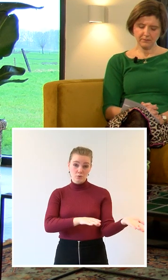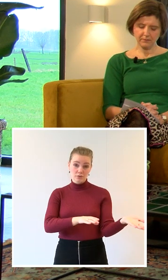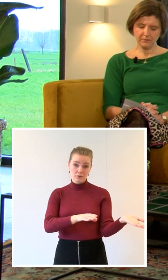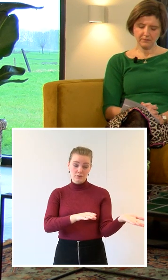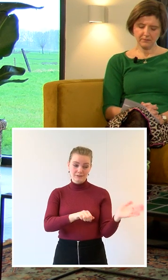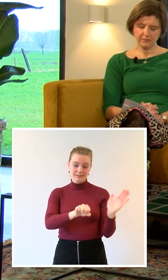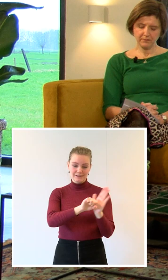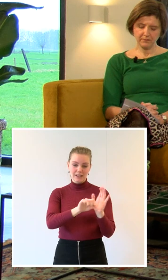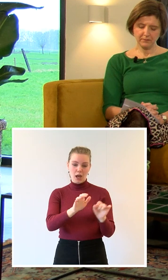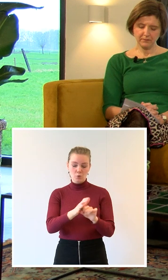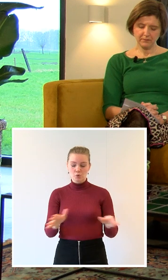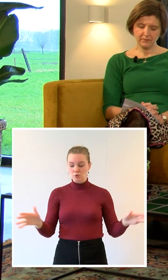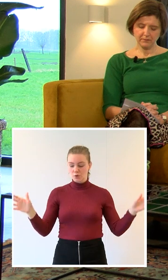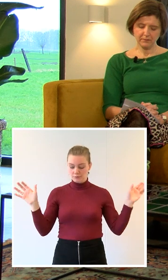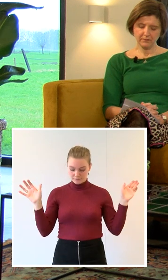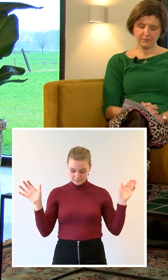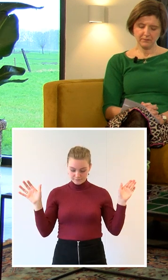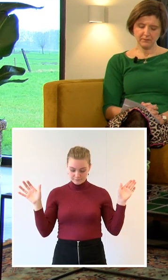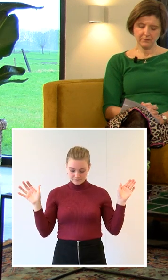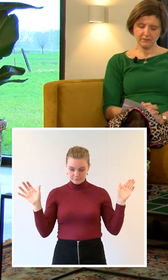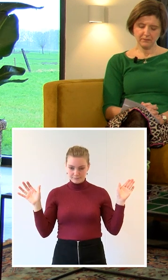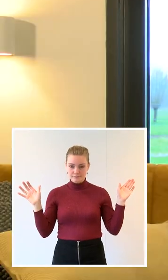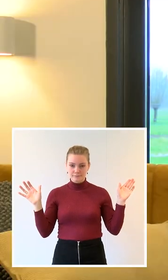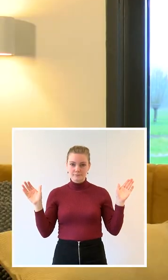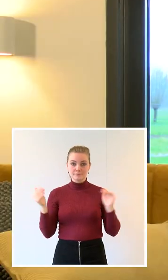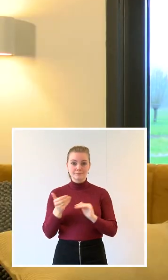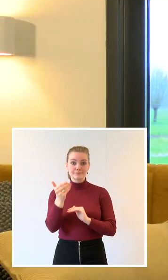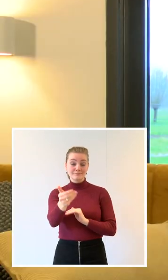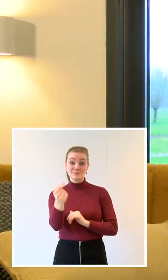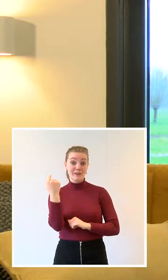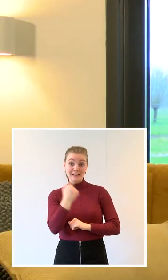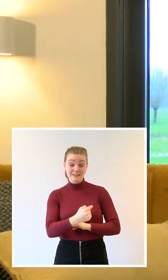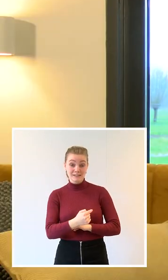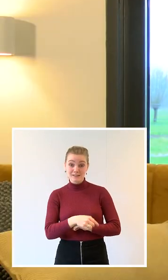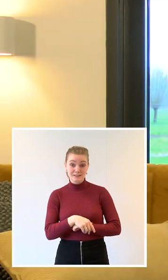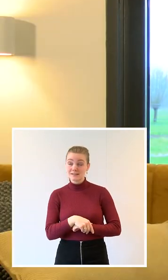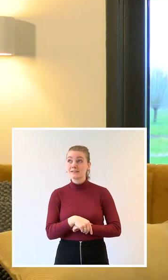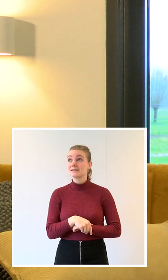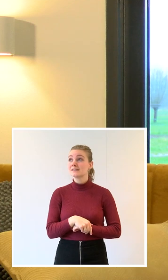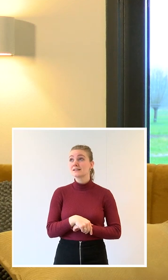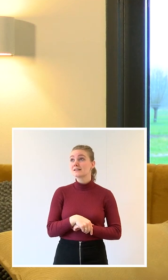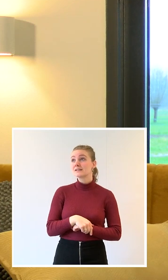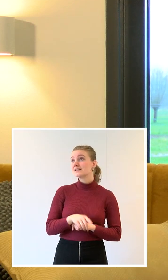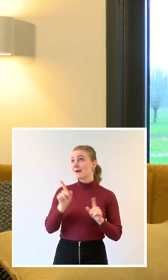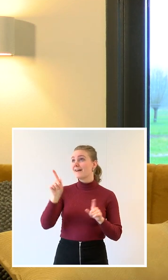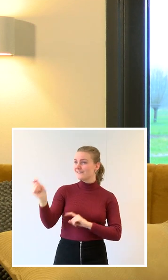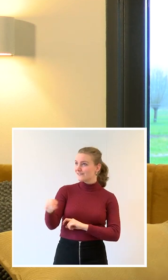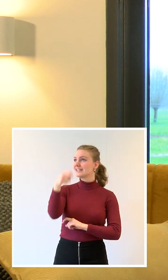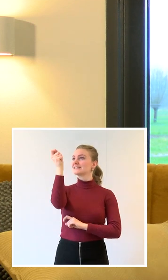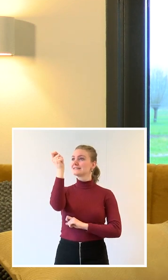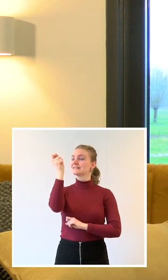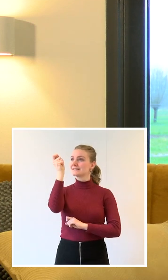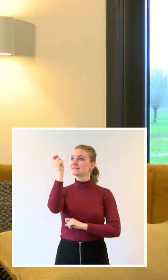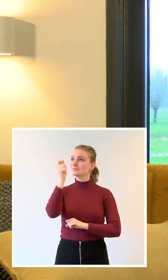Wat geen verlies betekende, maar wat winst betekende. Wat